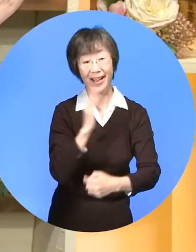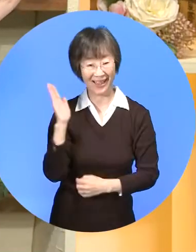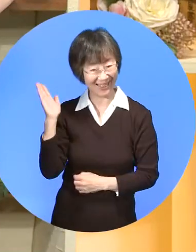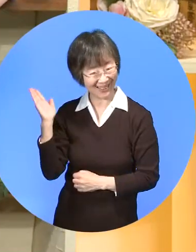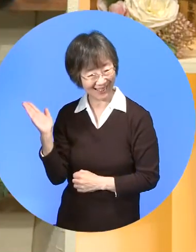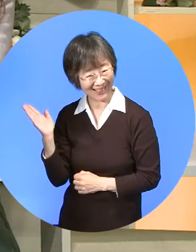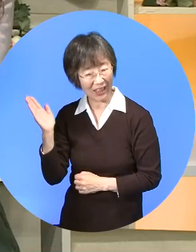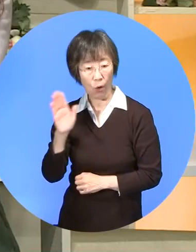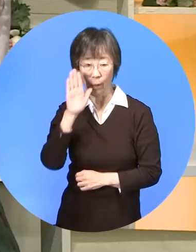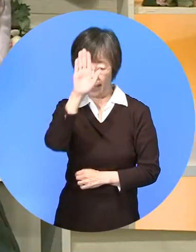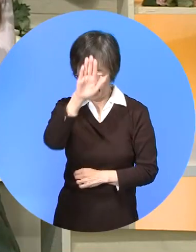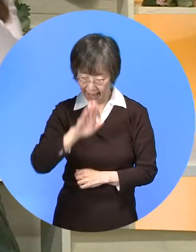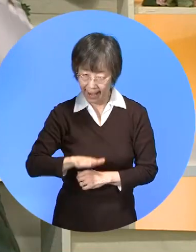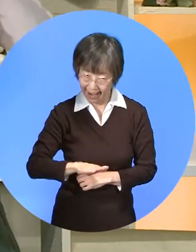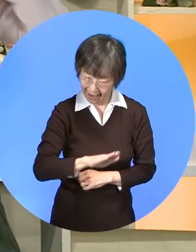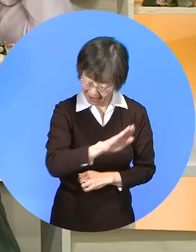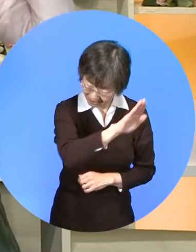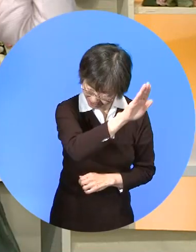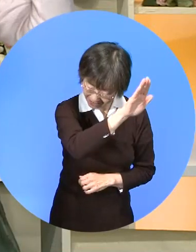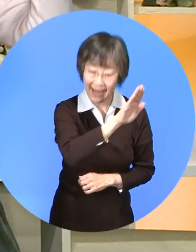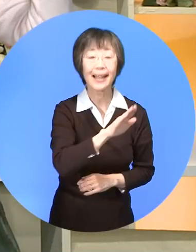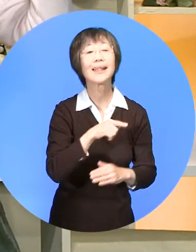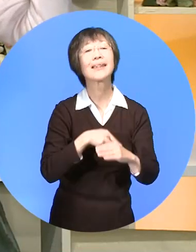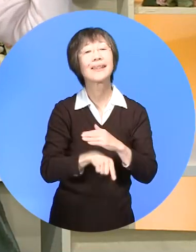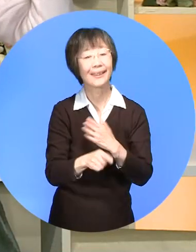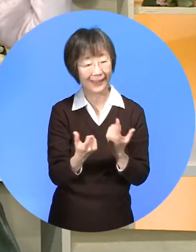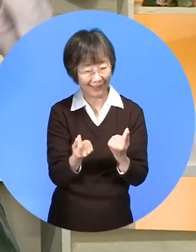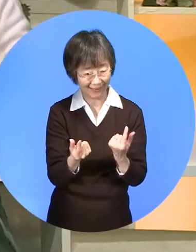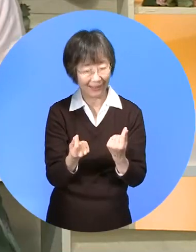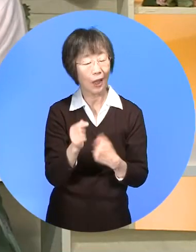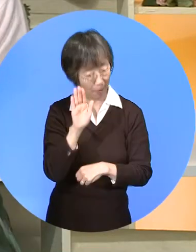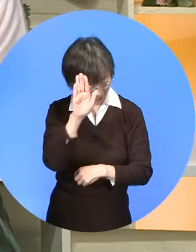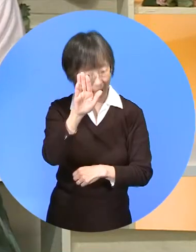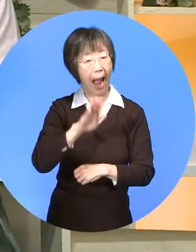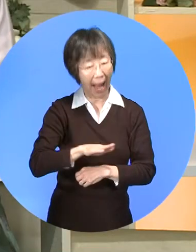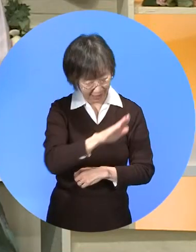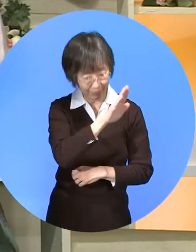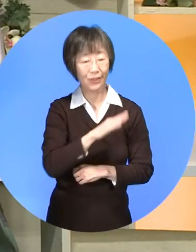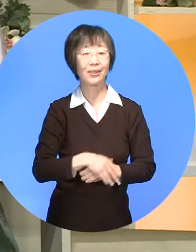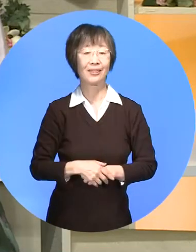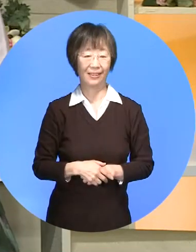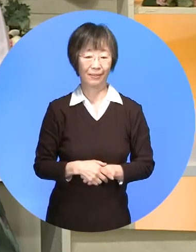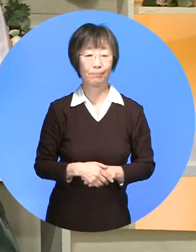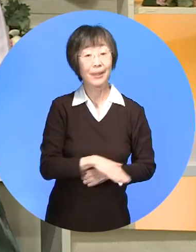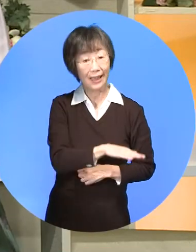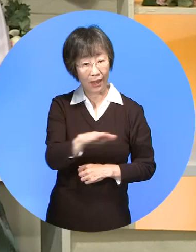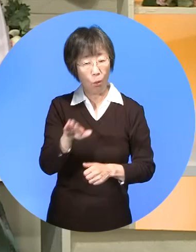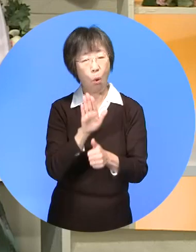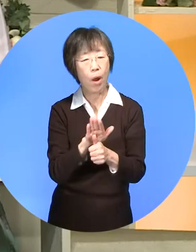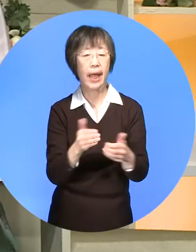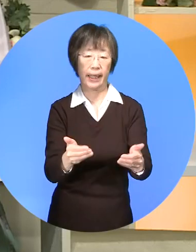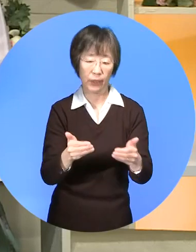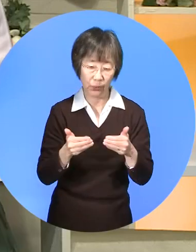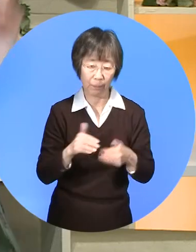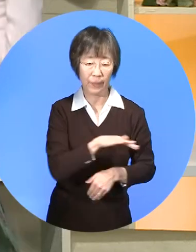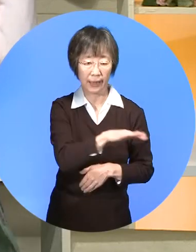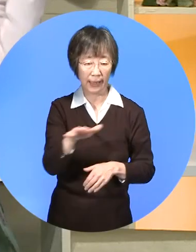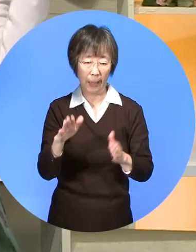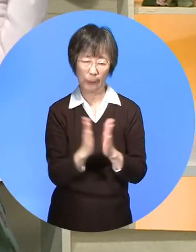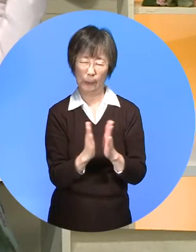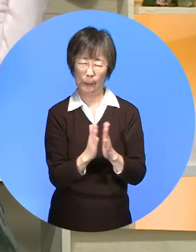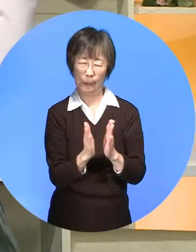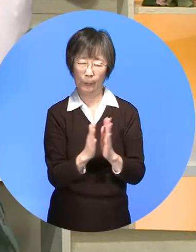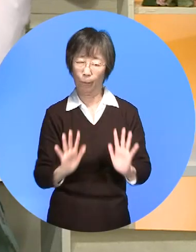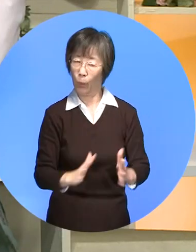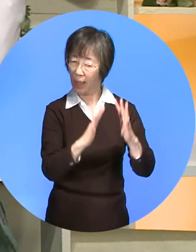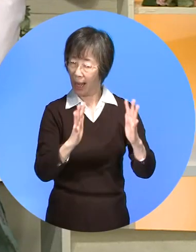の辺です。 これから徐々に上がっていくわけです よ。でもこれからまだこう上がっていきますからね。 そのためにやっぱり皆さんの応援が必要ですから。 そうなんです。 ぜひ皆さん熱い応援でガンバ大阪盛り上げてい